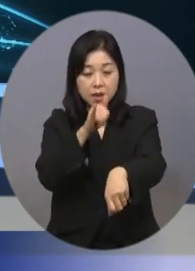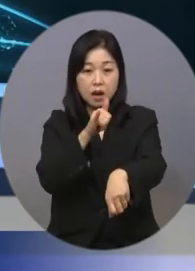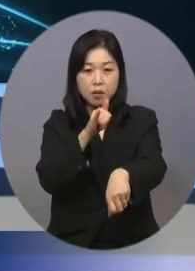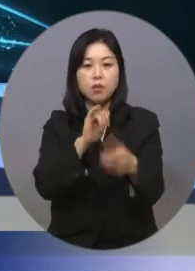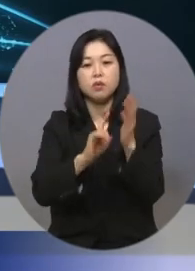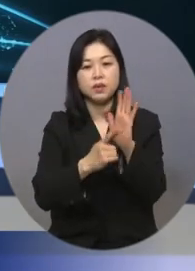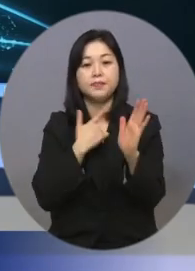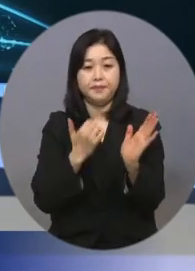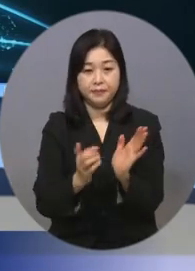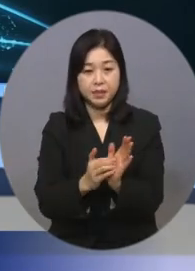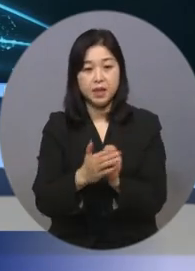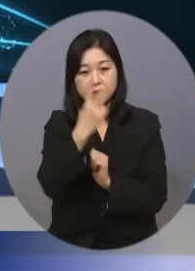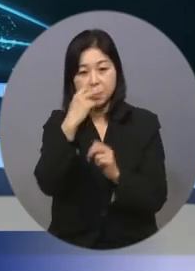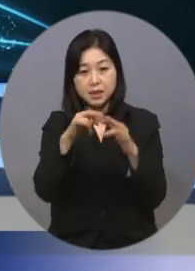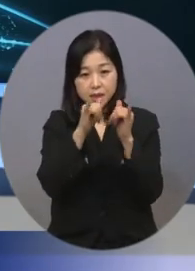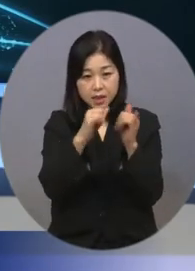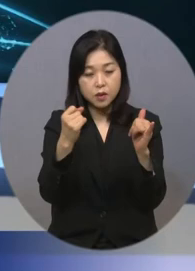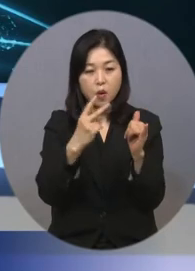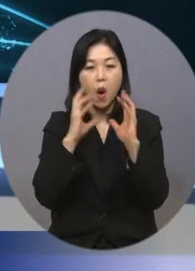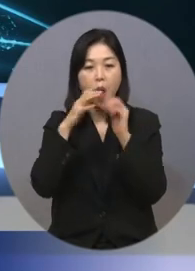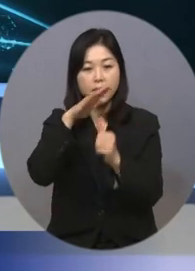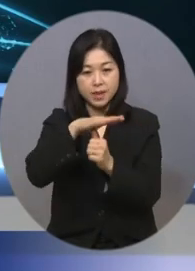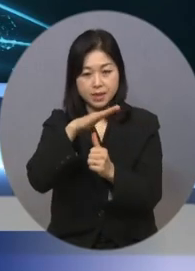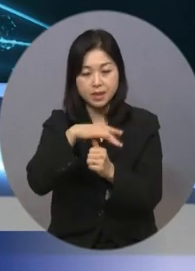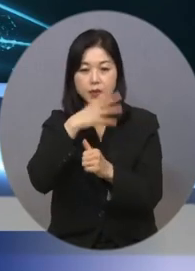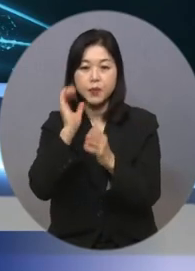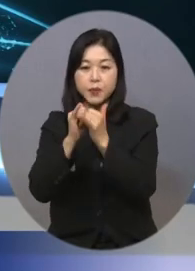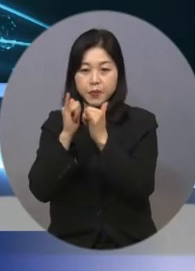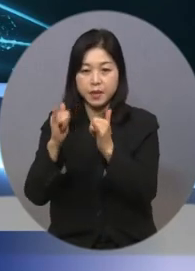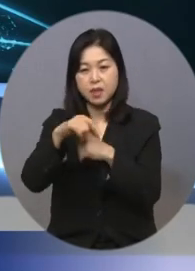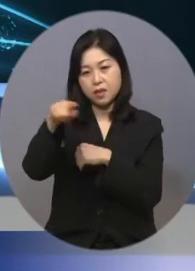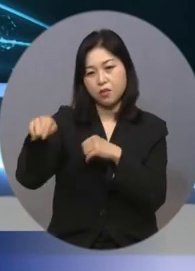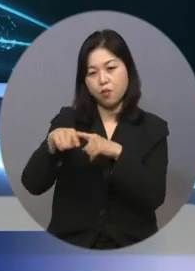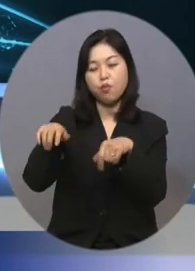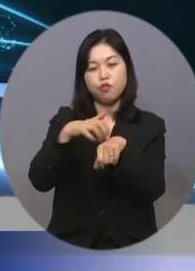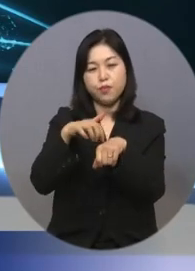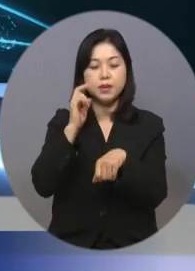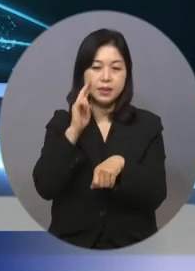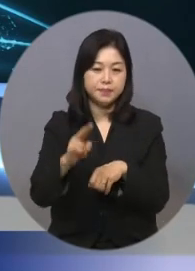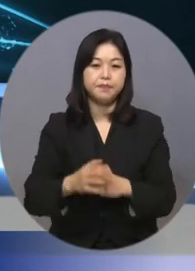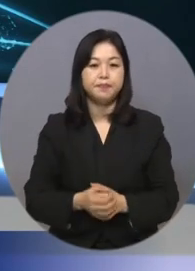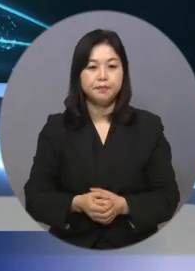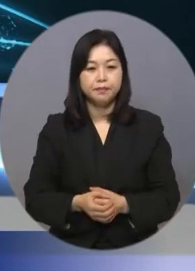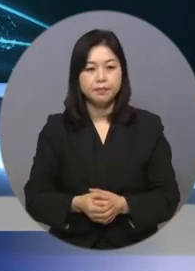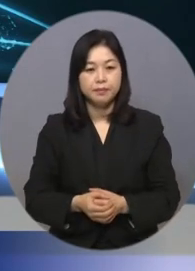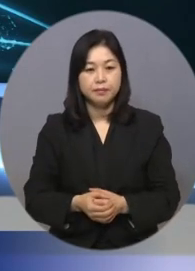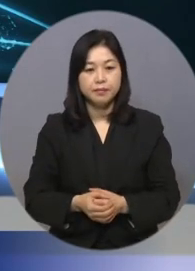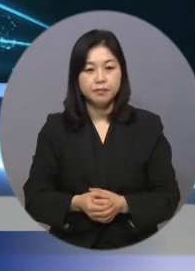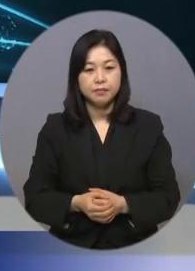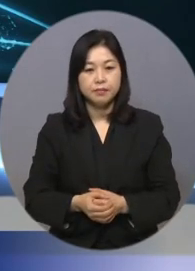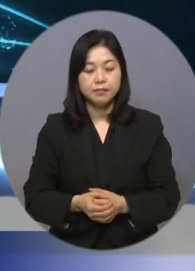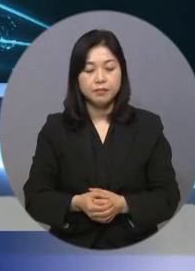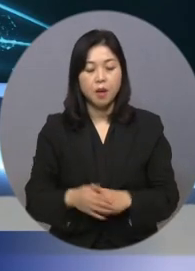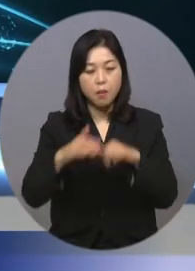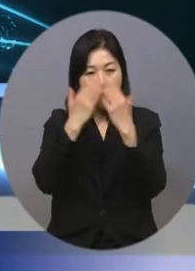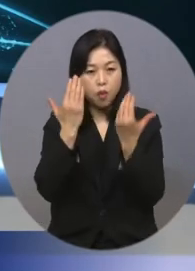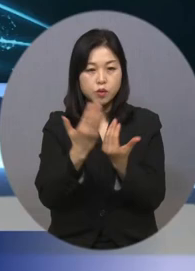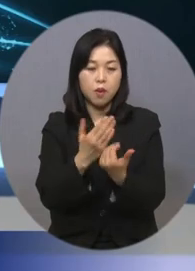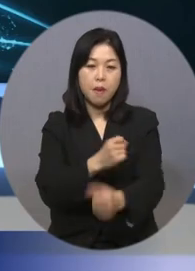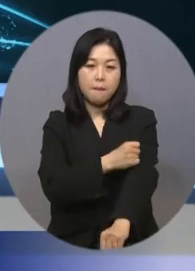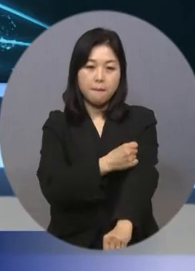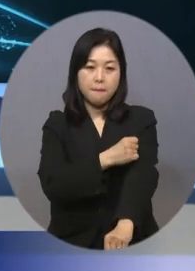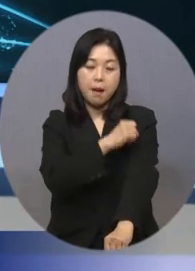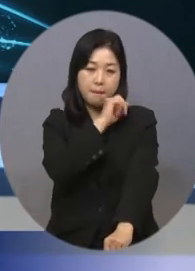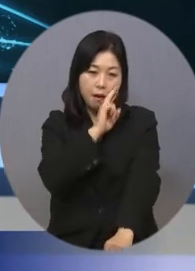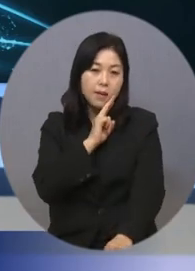전해드렸습니다. 시각장애인뿐만 아니라 어린이, 노약자 등은 더욱 불편함이 큰데요. 누구나 편리하게 이용할 수